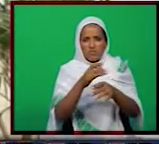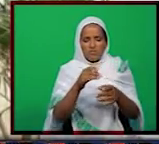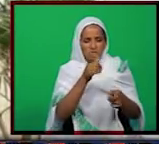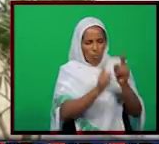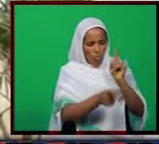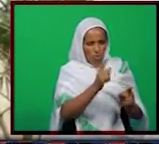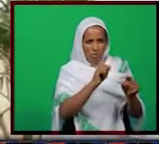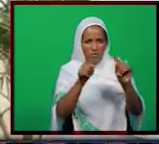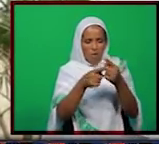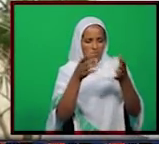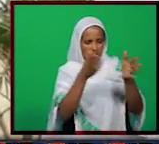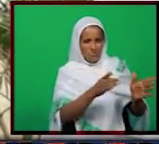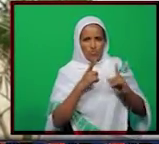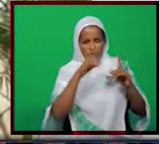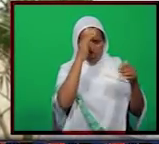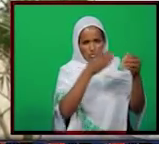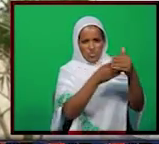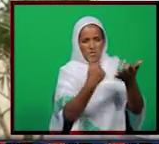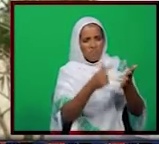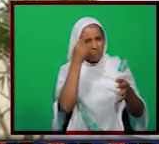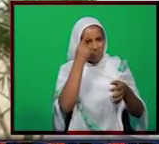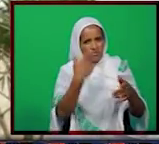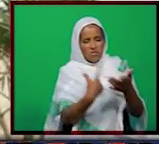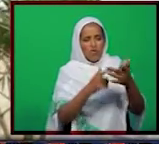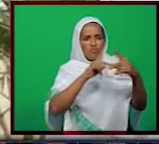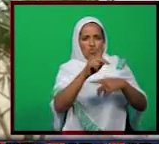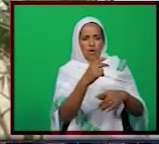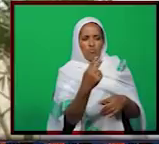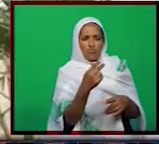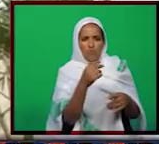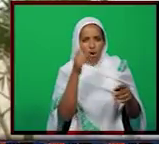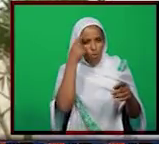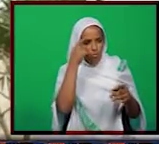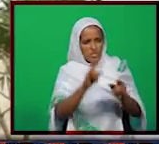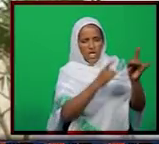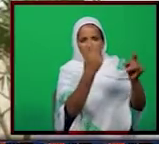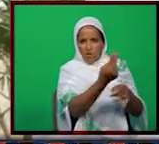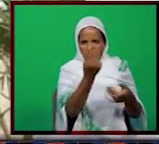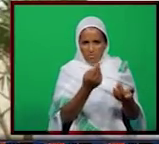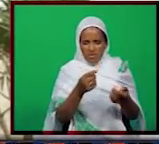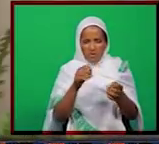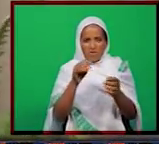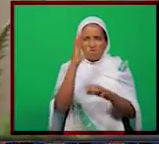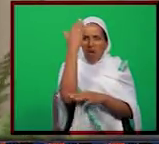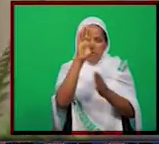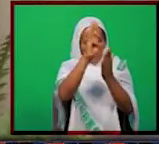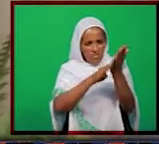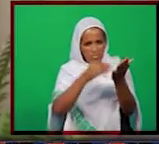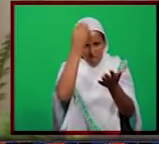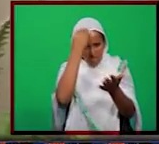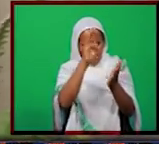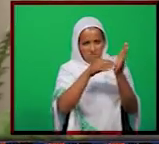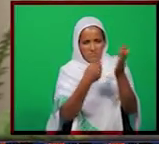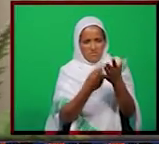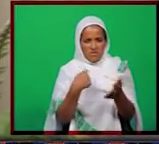የተያዙ ሰዎች እንዲሁም ደግሞ በቃልቻ በጠንቋይ የሚመሩ ሰዎች ይህንኑ ታሳቢ አድርገው መርሃ ግብሩን ይጠቀሙበታል። ቂጣ